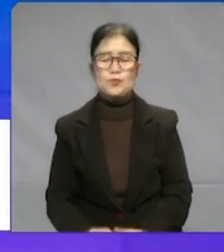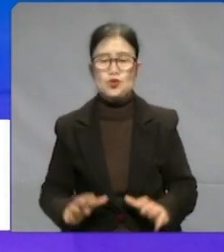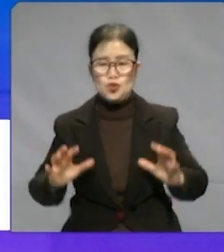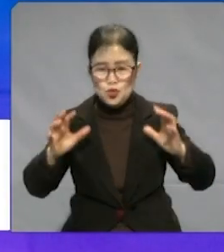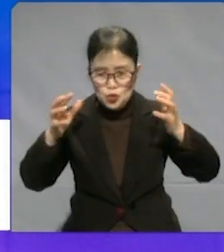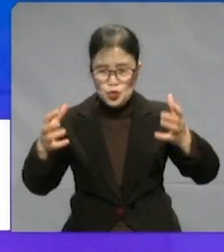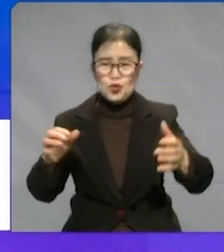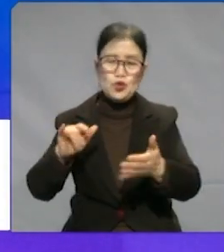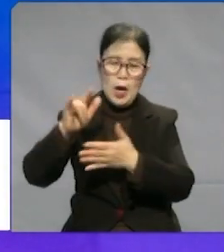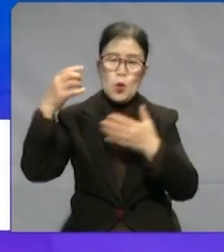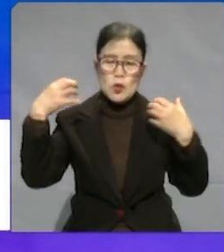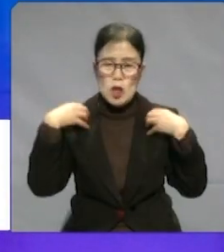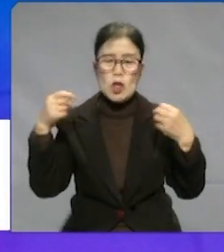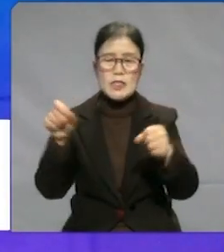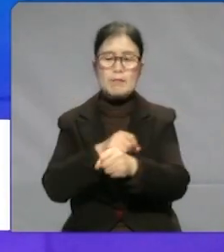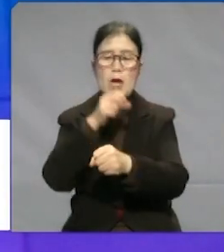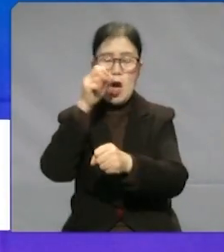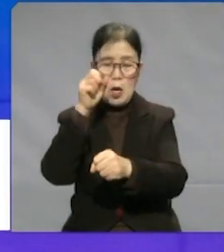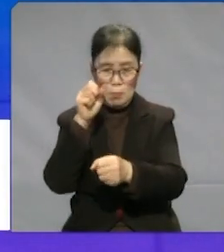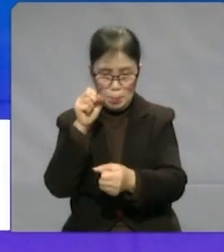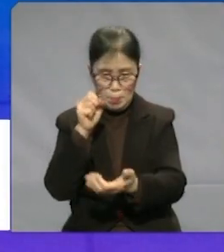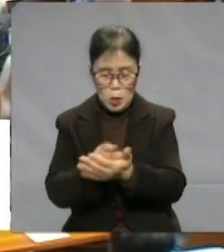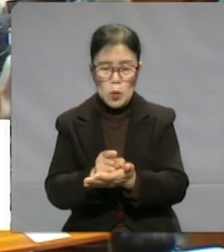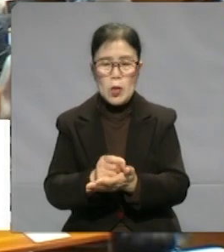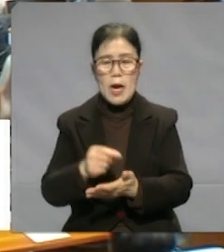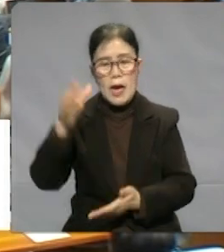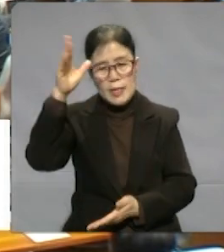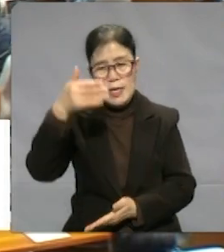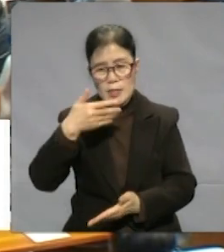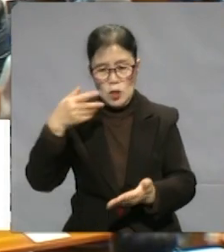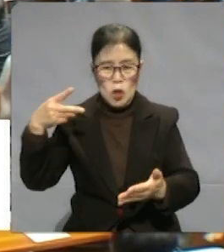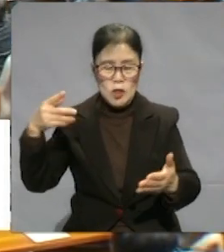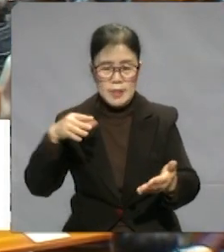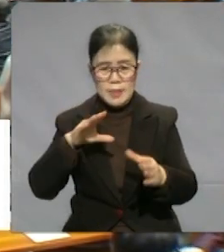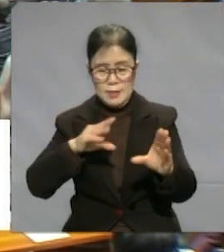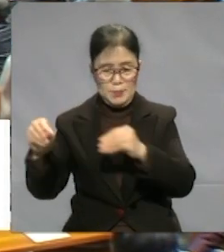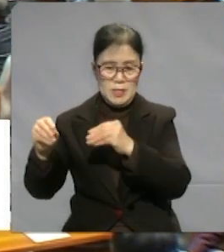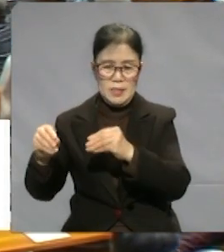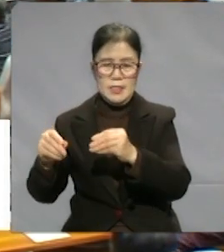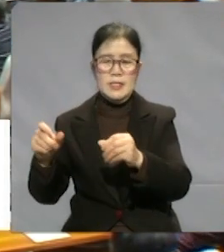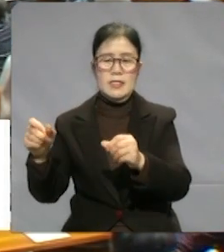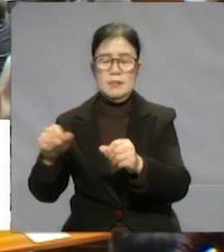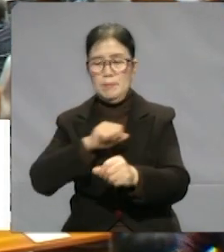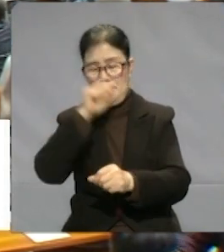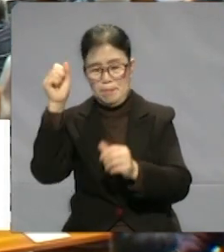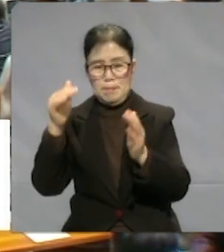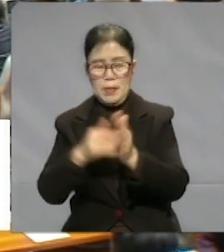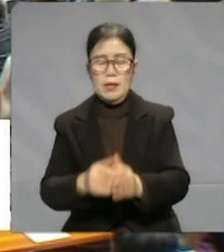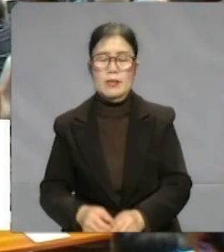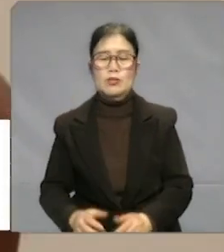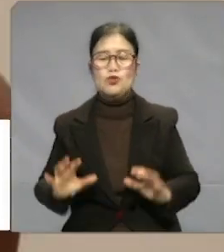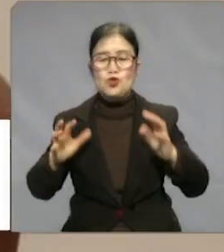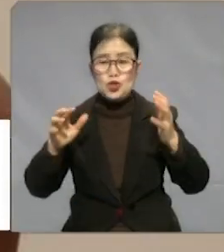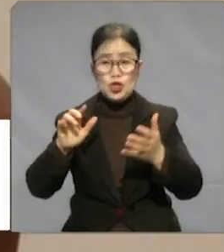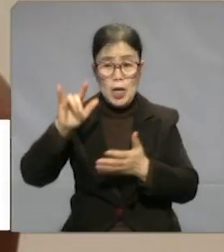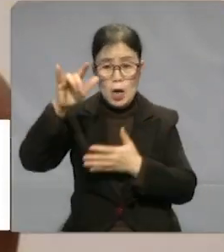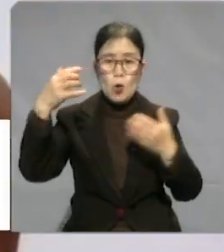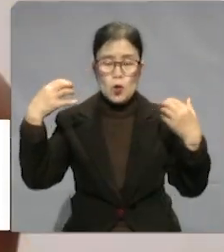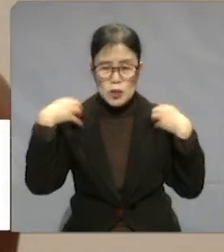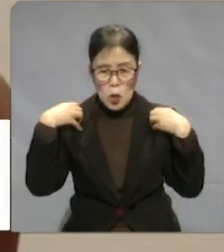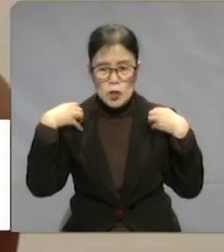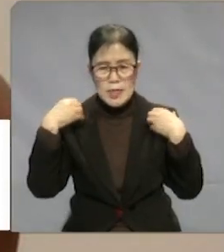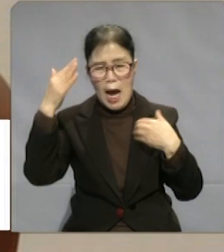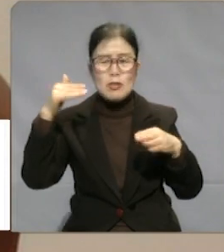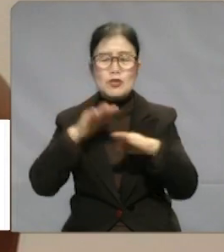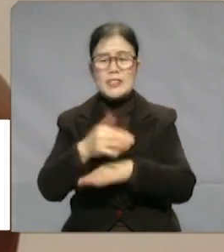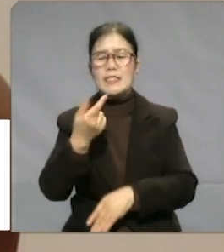우주항공청 특별법과 개시경금지법이 본회의를 통과했습니다. 우주항공청 특별법은 한국판 나사로